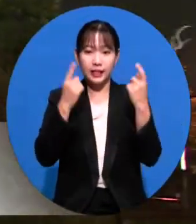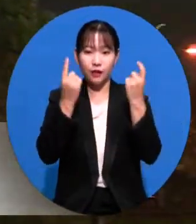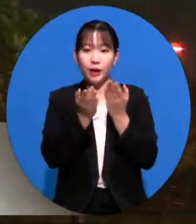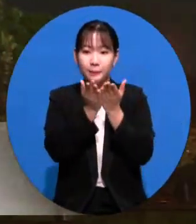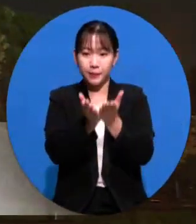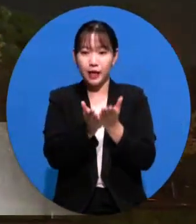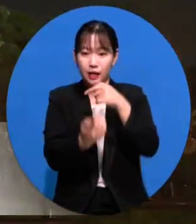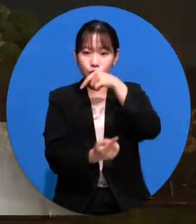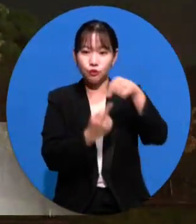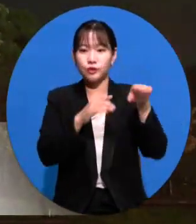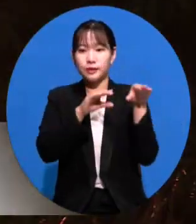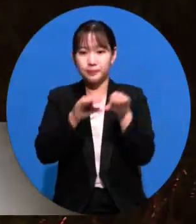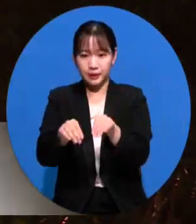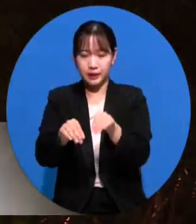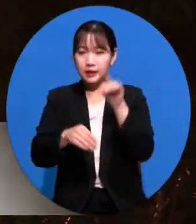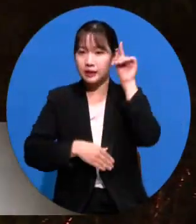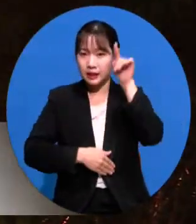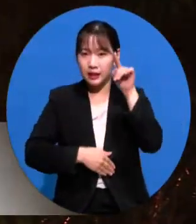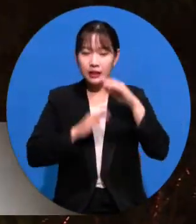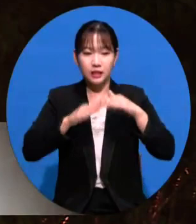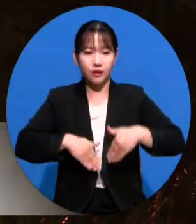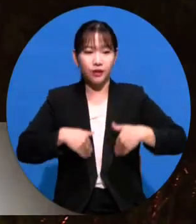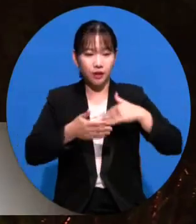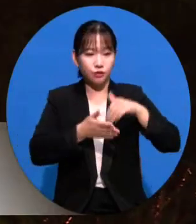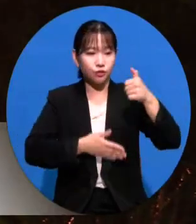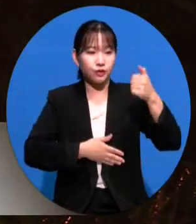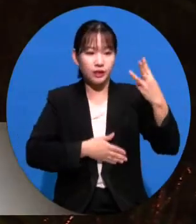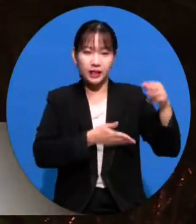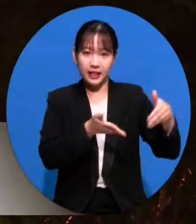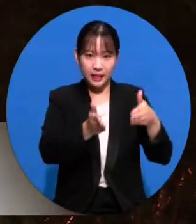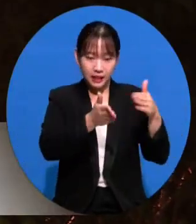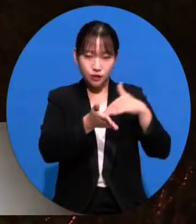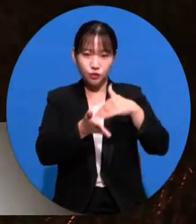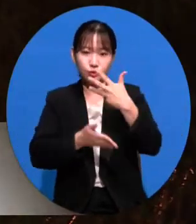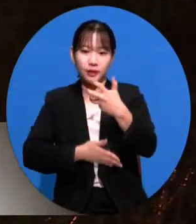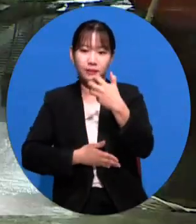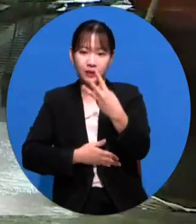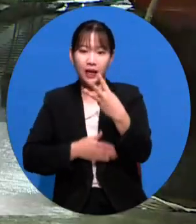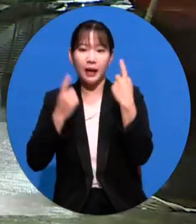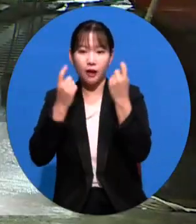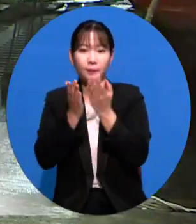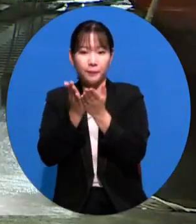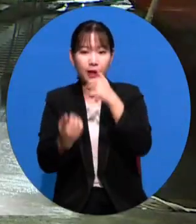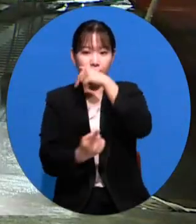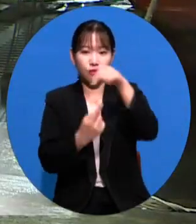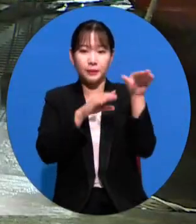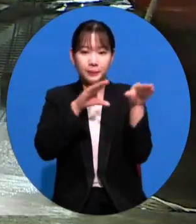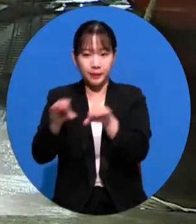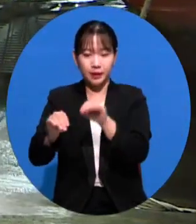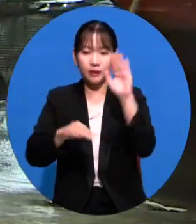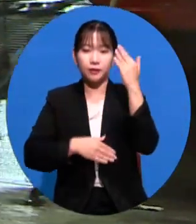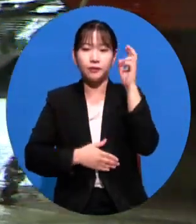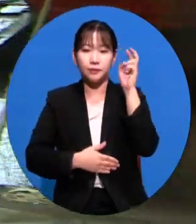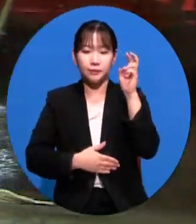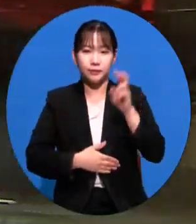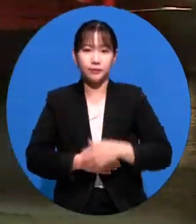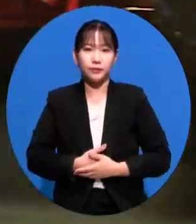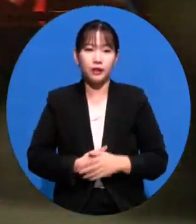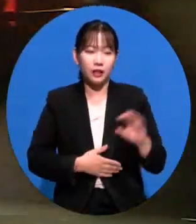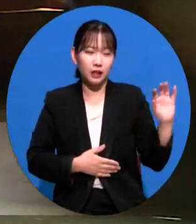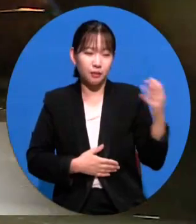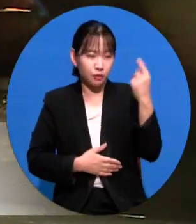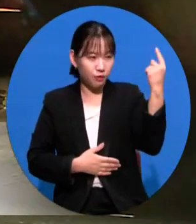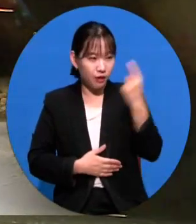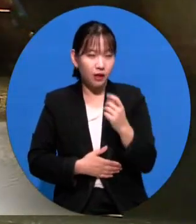운항이 통제됐는데요. 내일은 전남 53개 항로, 83척의 여객선 운항이 전면 통제될 것으로 보입니다.